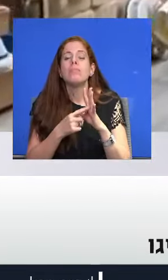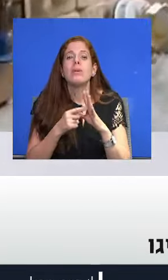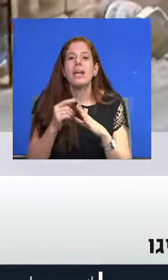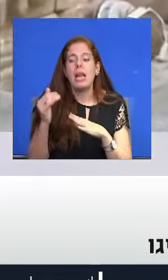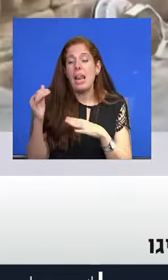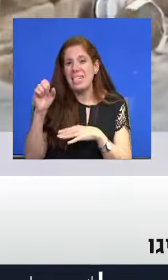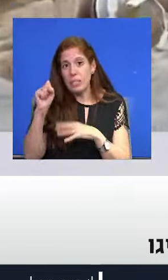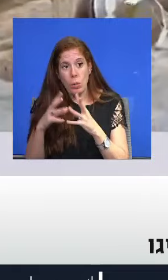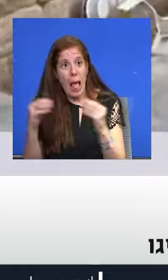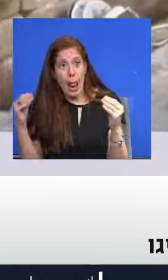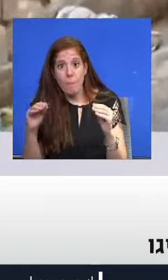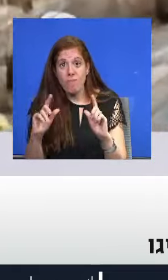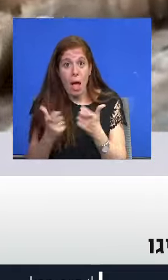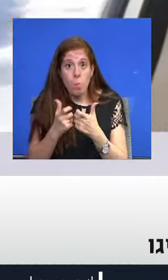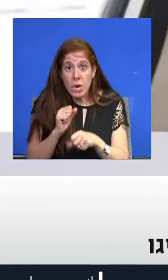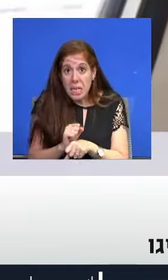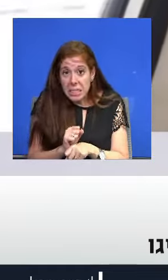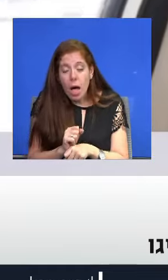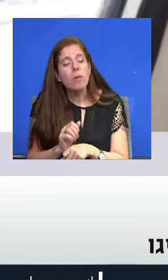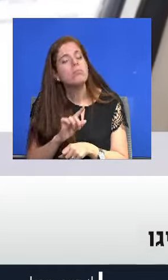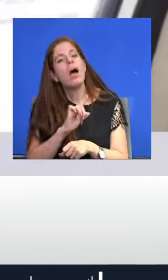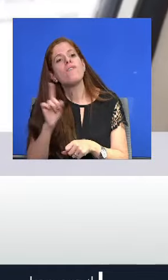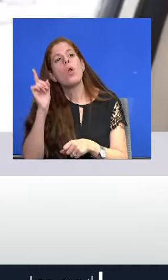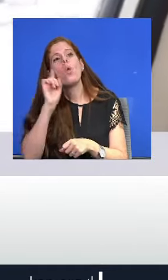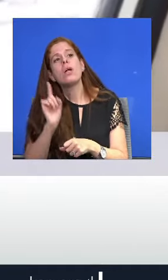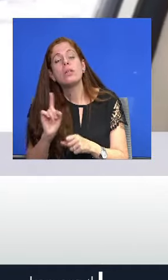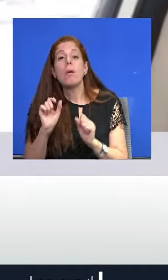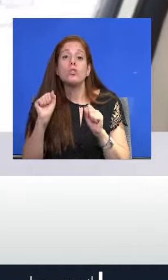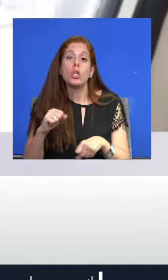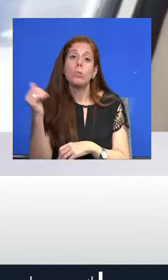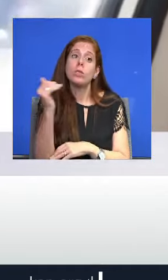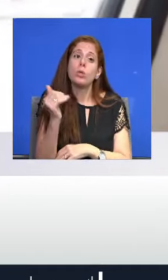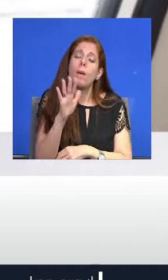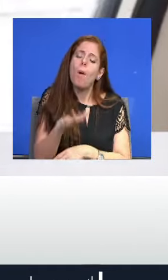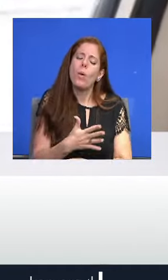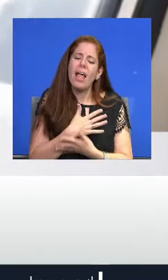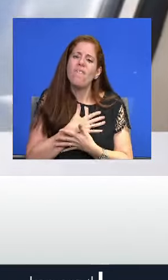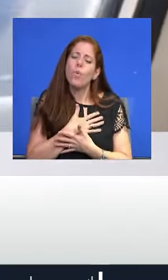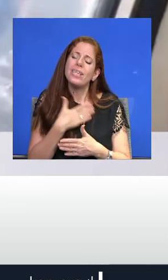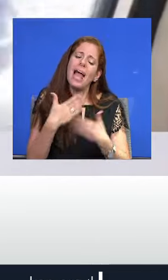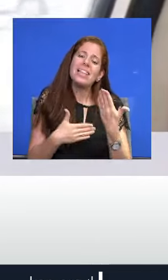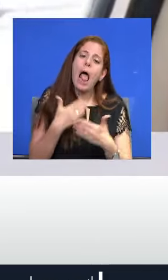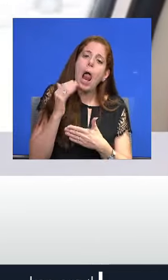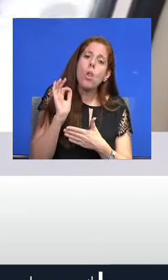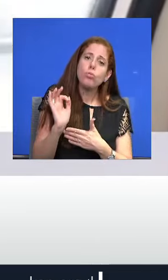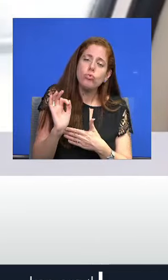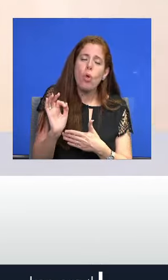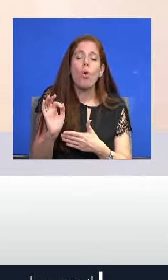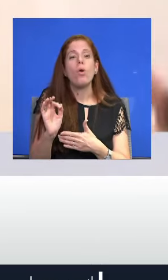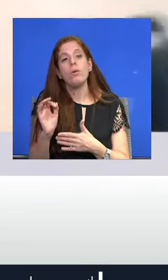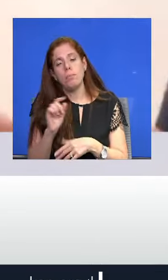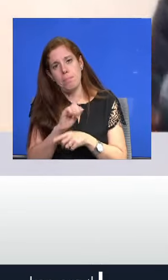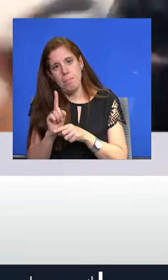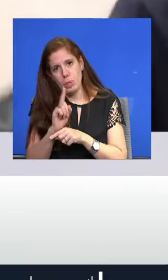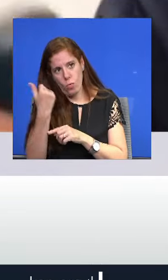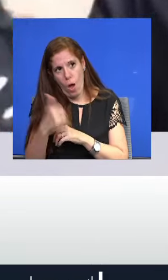הוא נעצר, אבל לא מן הנמנע שהשלטונות בסעודיה פחות אהבו את ההתנהלות האינטנסיבית שלו בעת האחרונה בכל מה